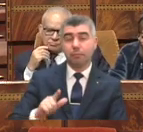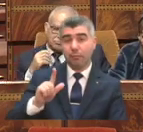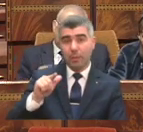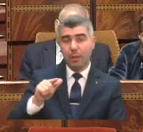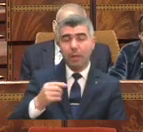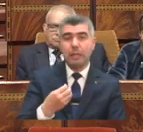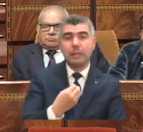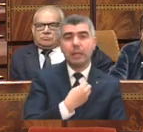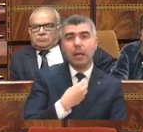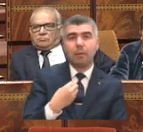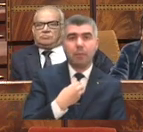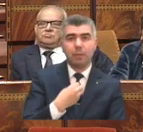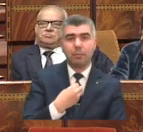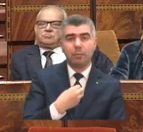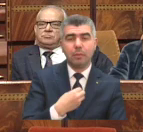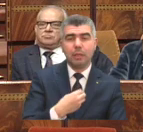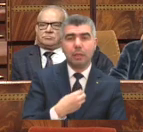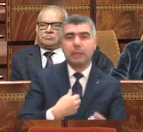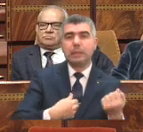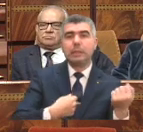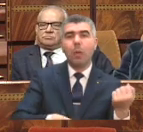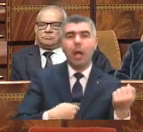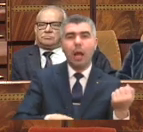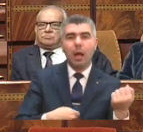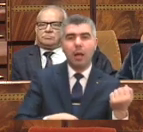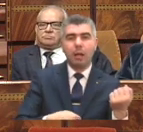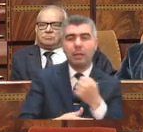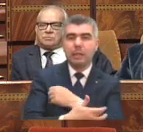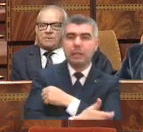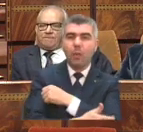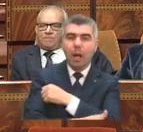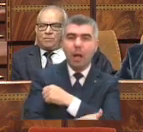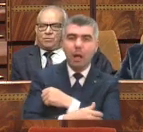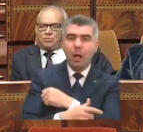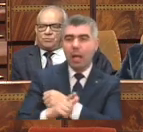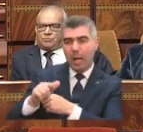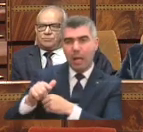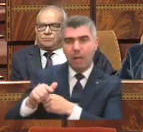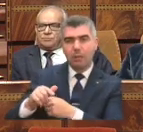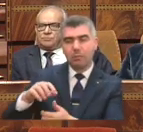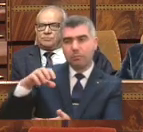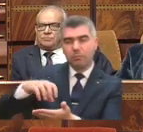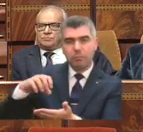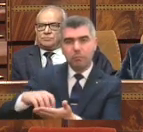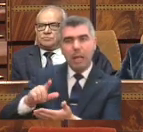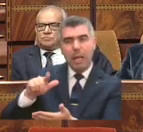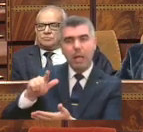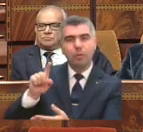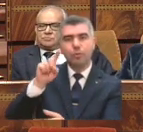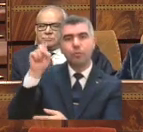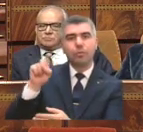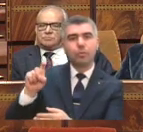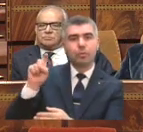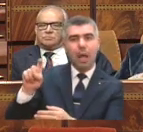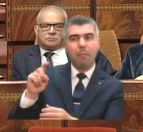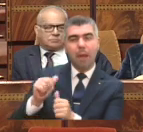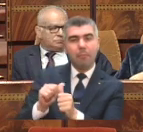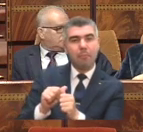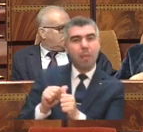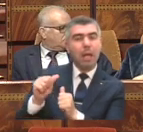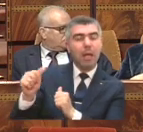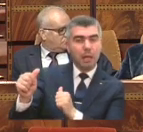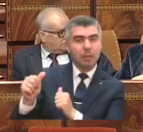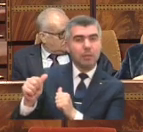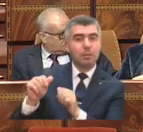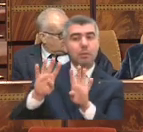للمستشفى الإقليمي بالصويرة، كيجي شي واحد مثلا سيد الوزير راك عارف بعض الجماعات اللي كتبعد ب